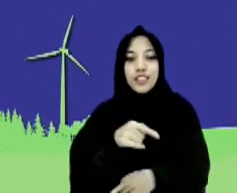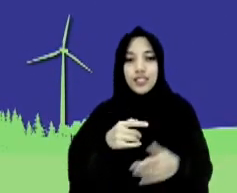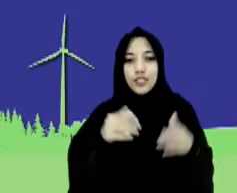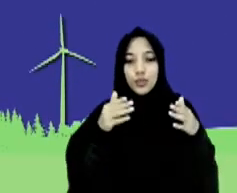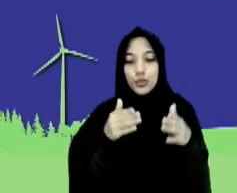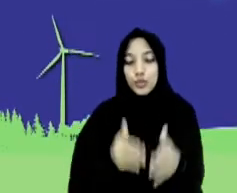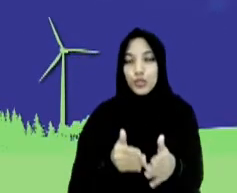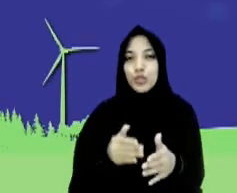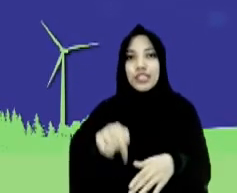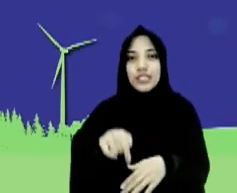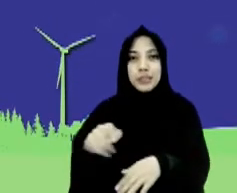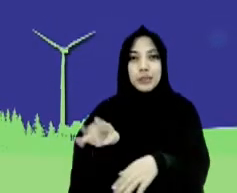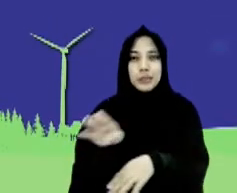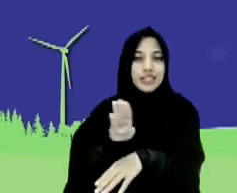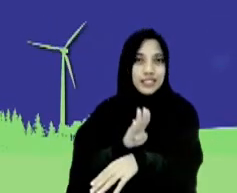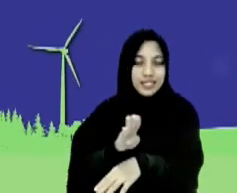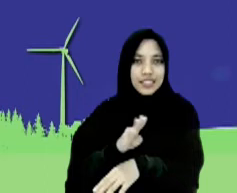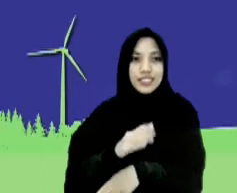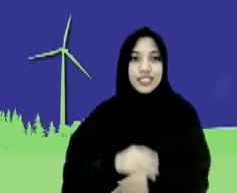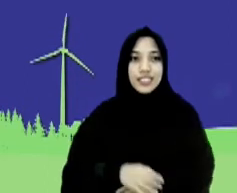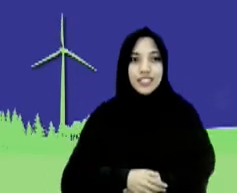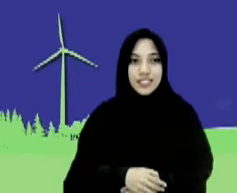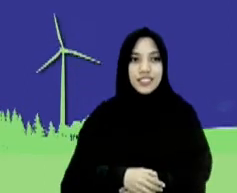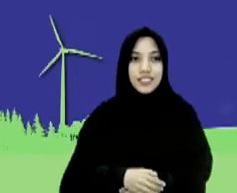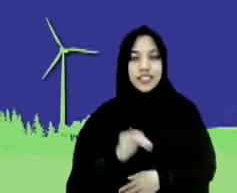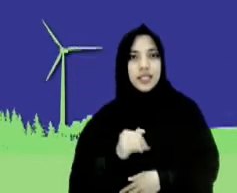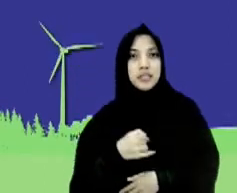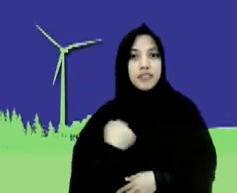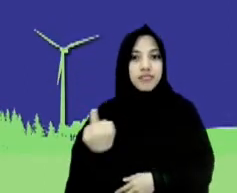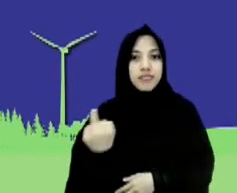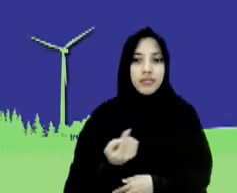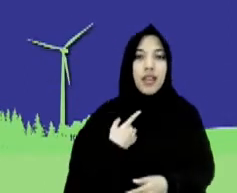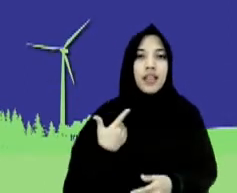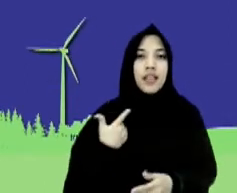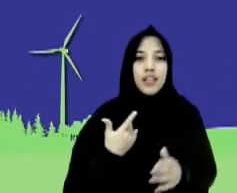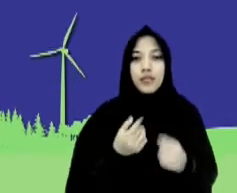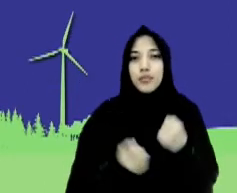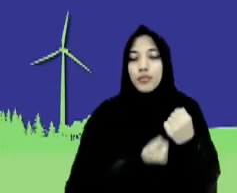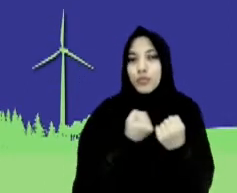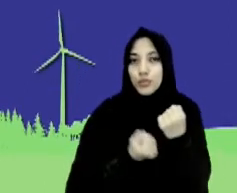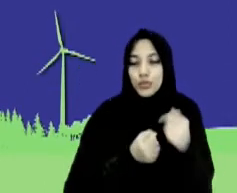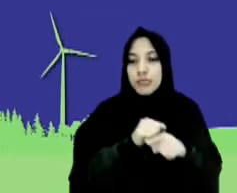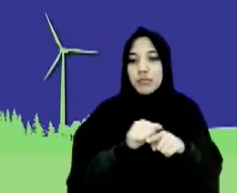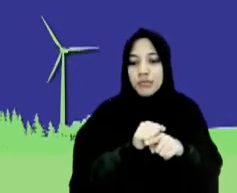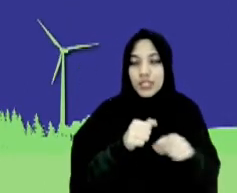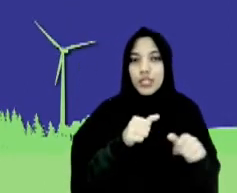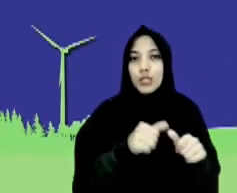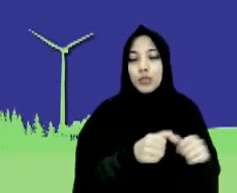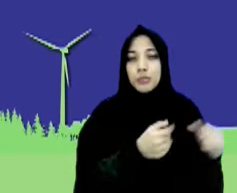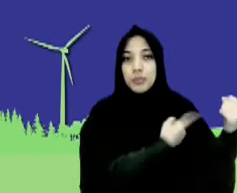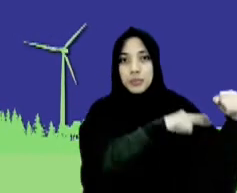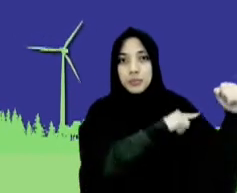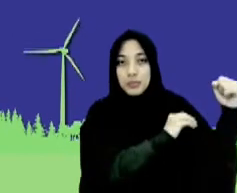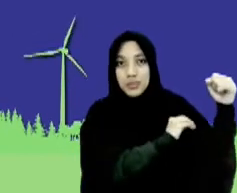e So it all comes down to training juga it all comes down to capacity building dan menyesuaikan jadi misalnya